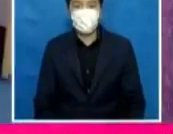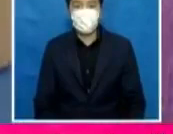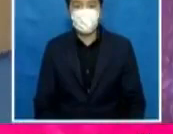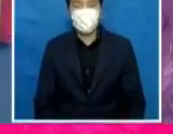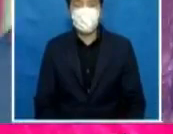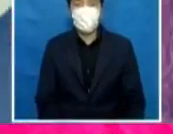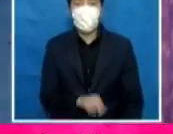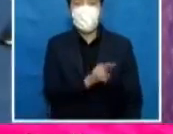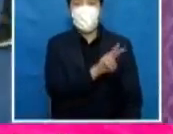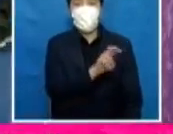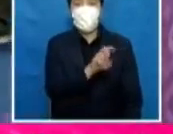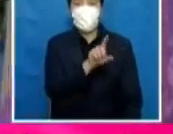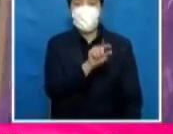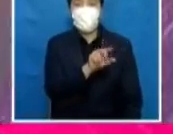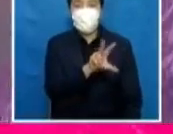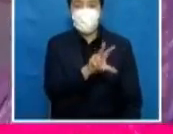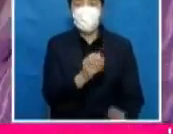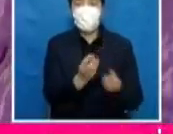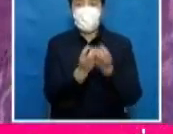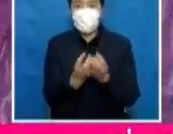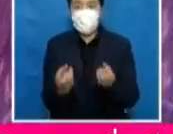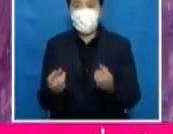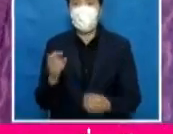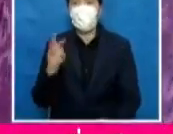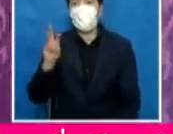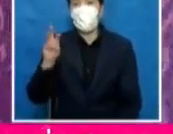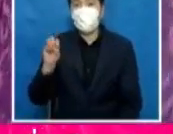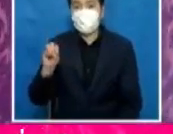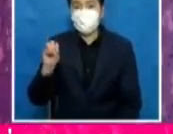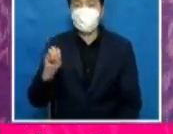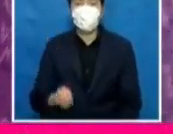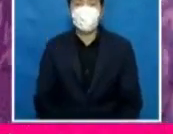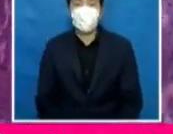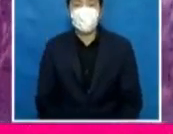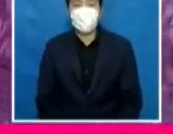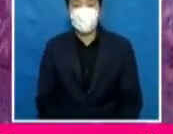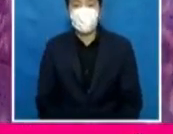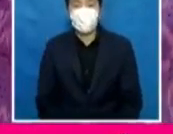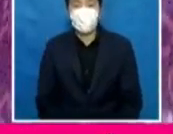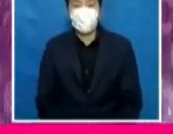งวดที่223จำนวน60ลูก